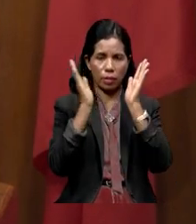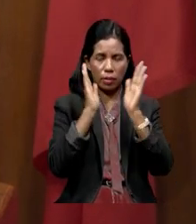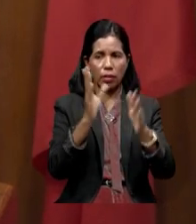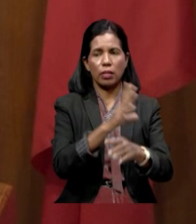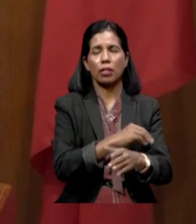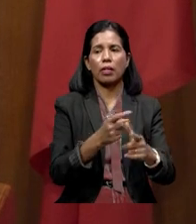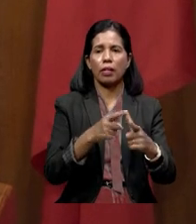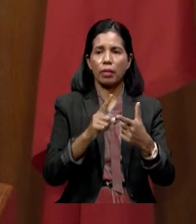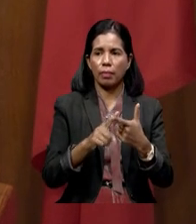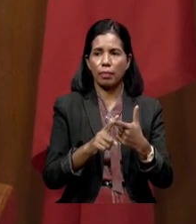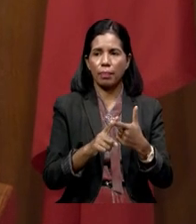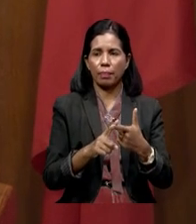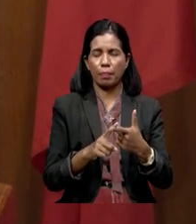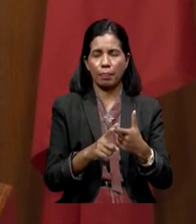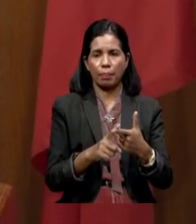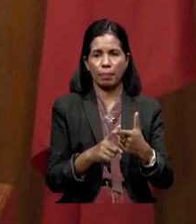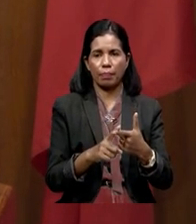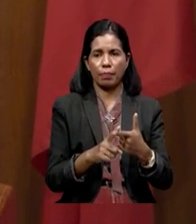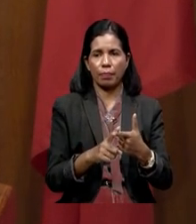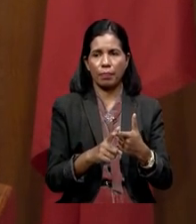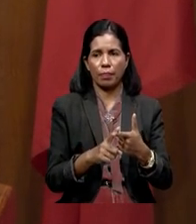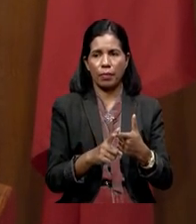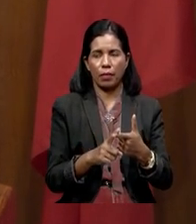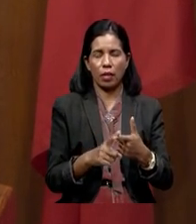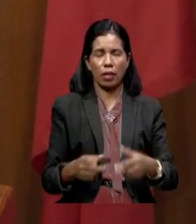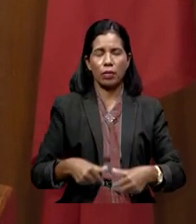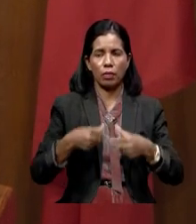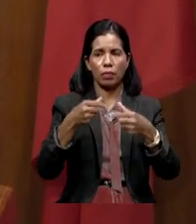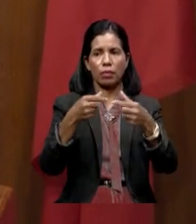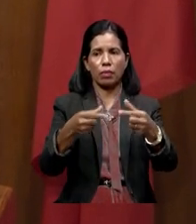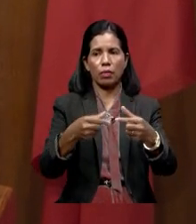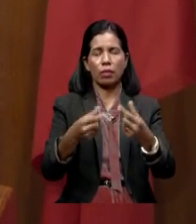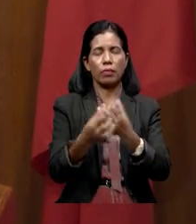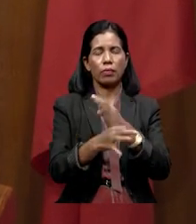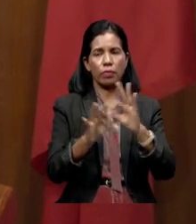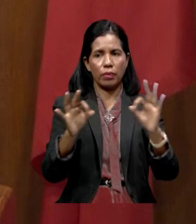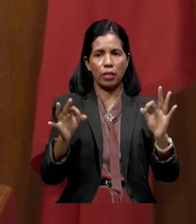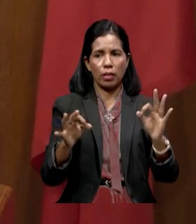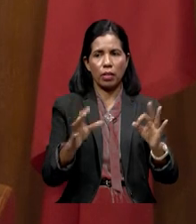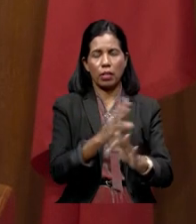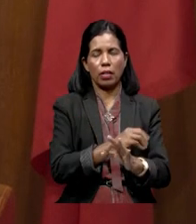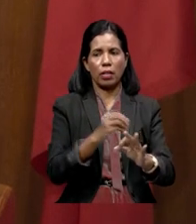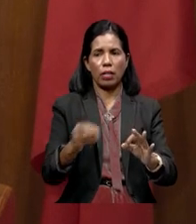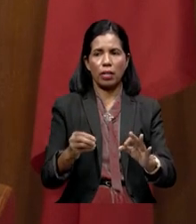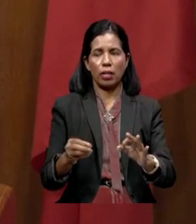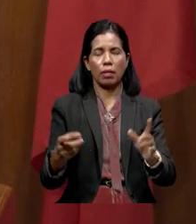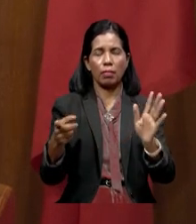dan ini ditawarkan we are offering this